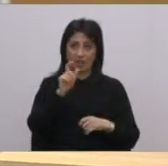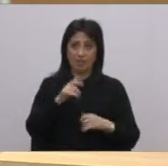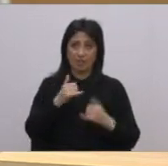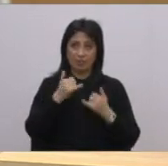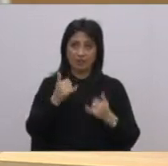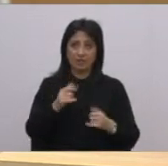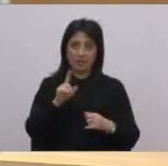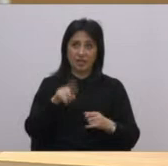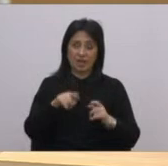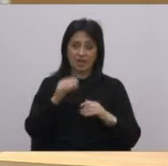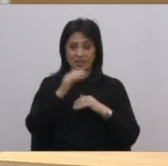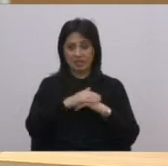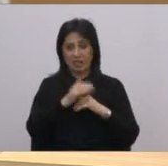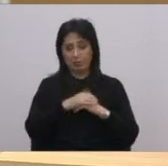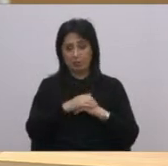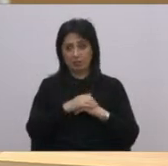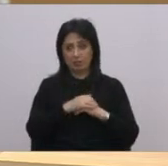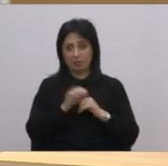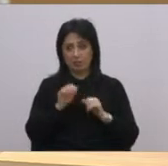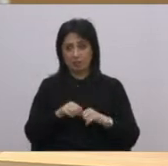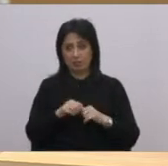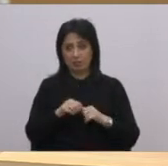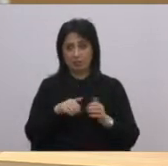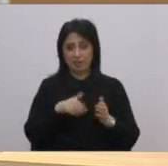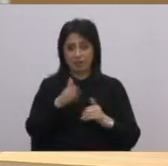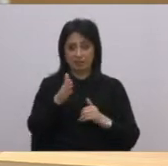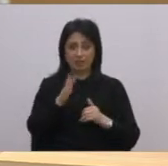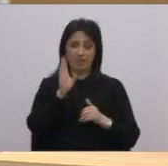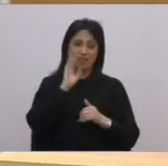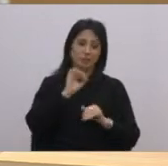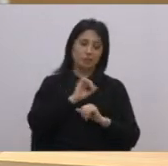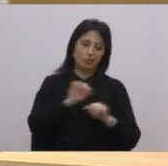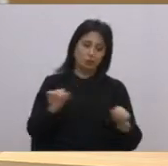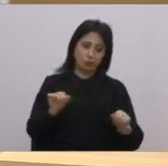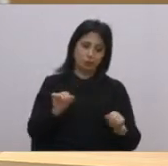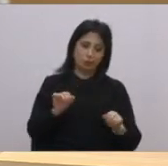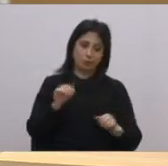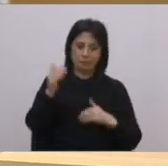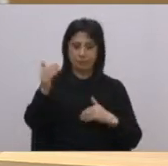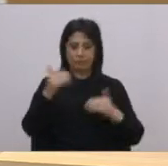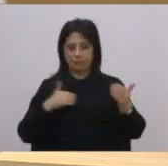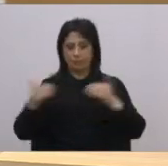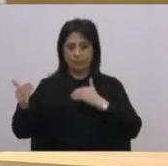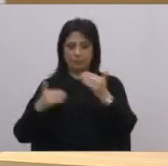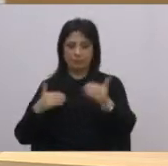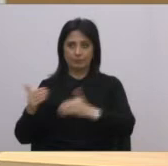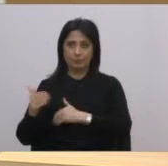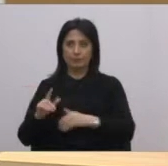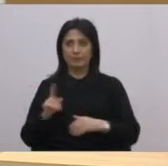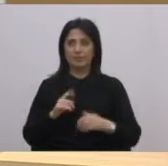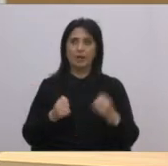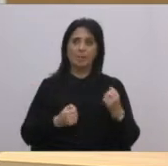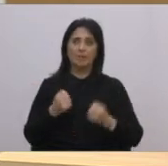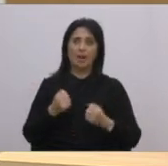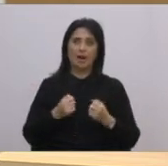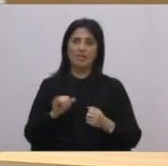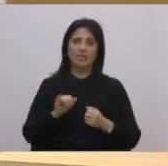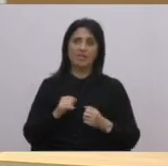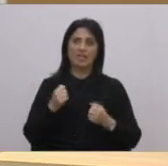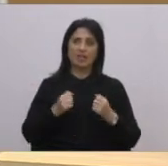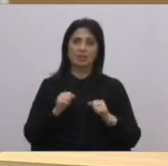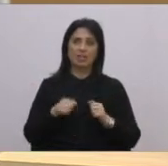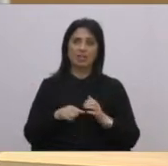ადამიანებისთვის, ხან საღამოს შეიძლებოდა გავლა, ხან დილით არ შეიძლებოდა გავლა, გააჩნია რა მანქანაზე ან